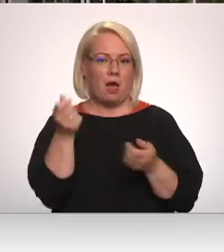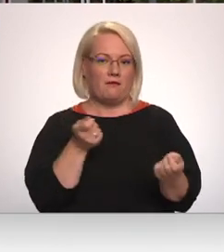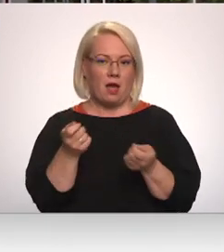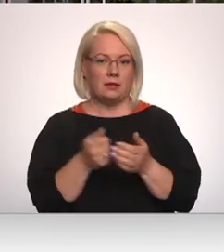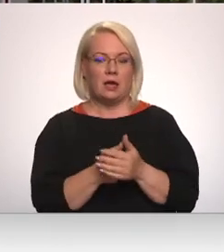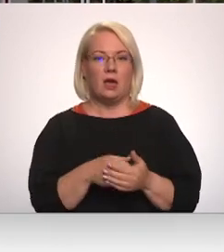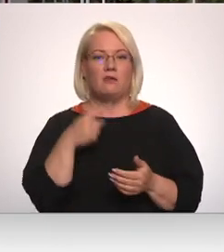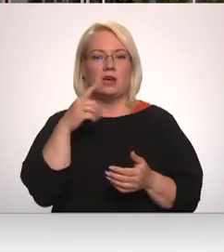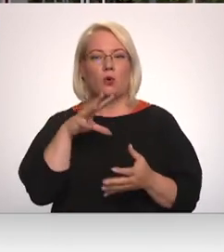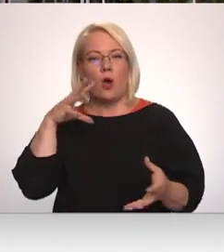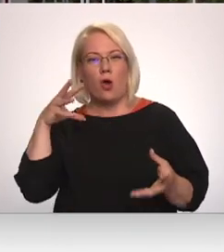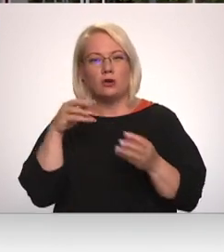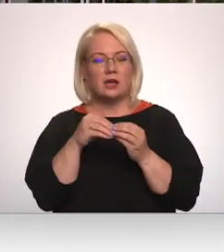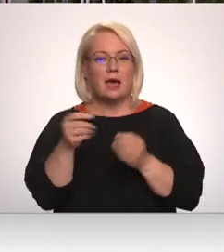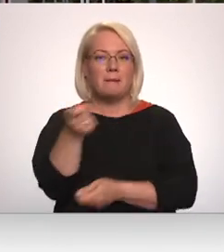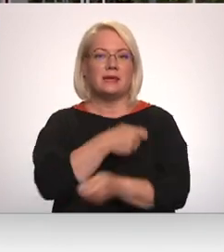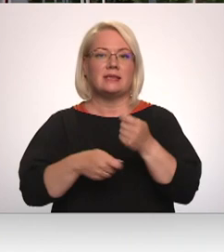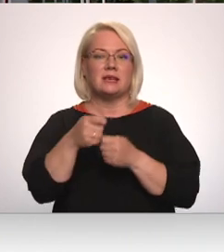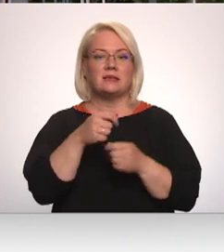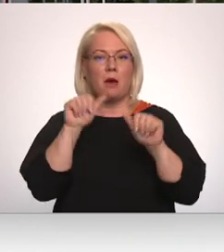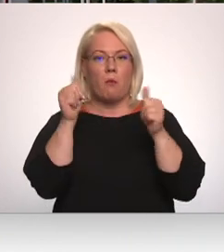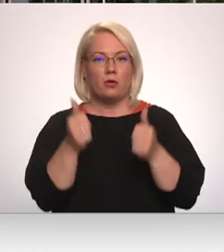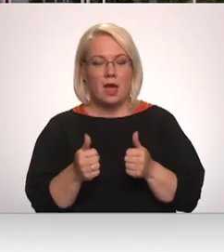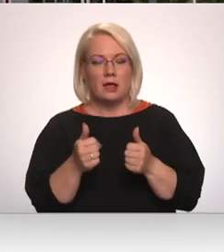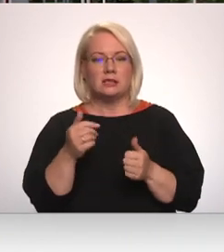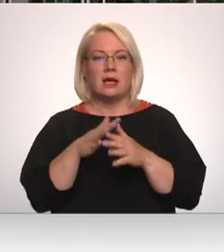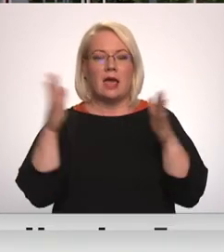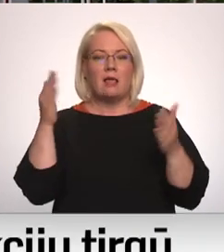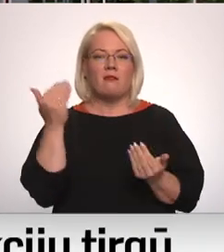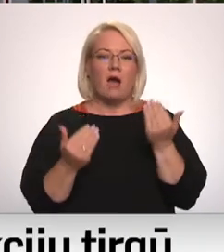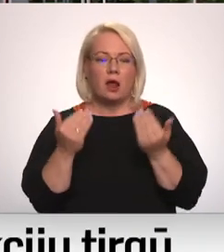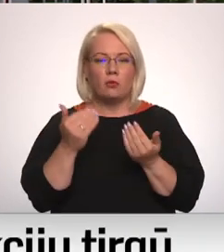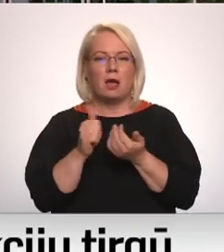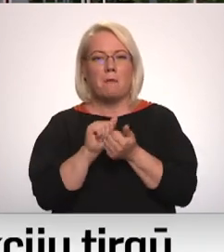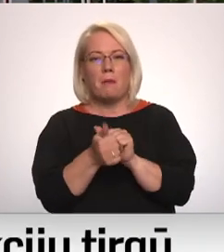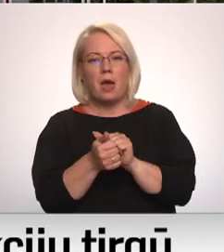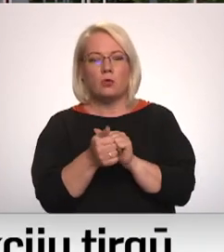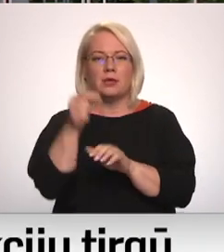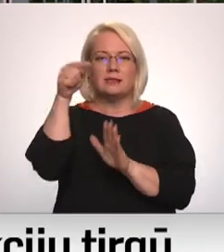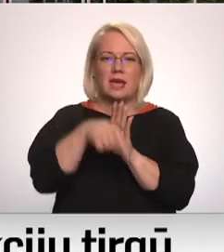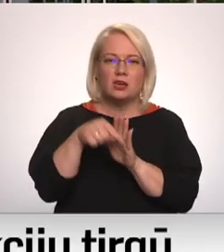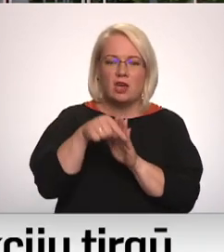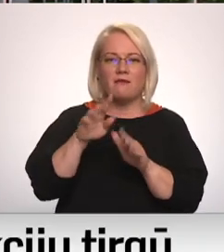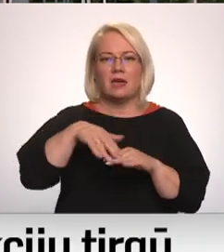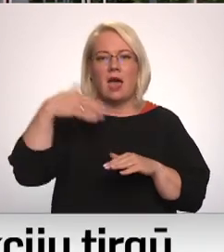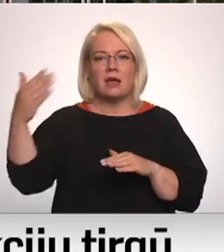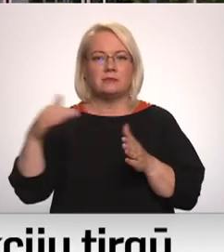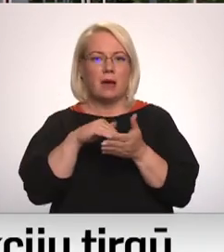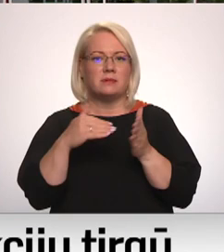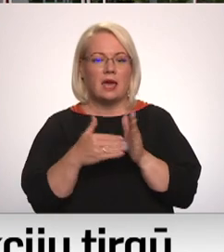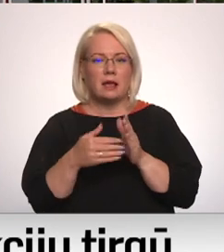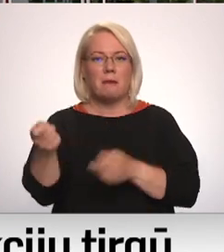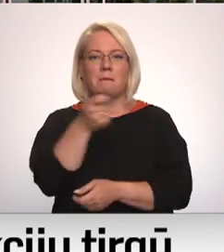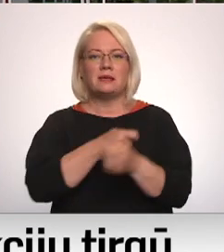biznesa modelis, jo lielāka varbūtība, ka pamainoties ārējiem vai iekšējiem apstākļiem, biznesam vairs